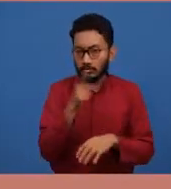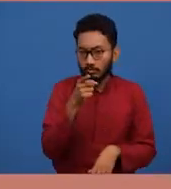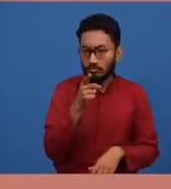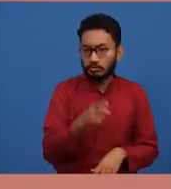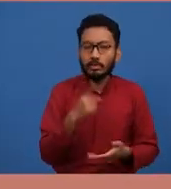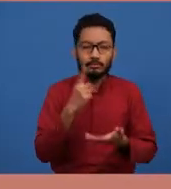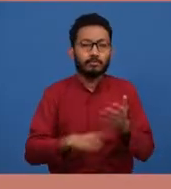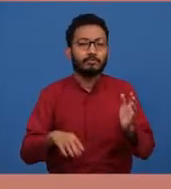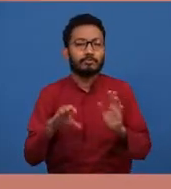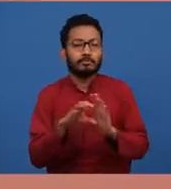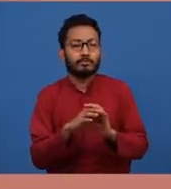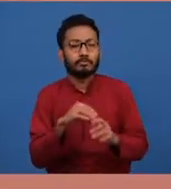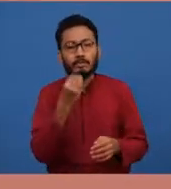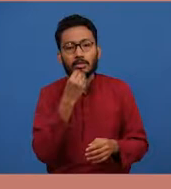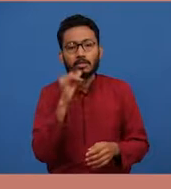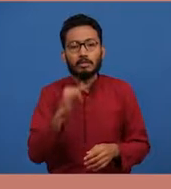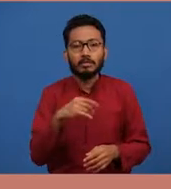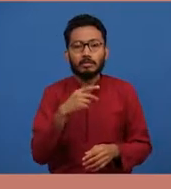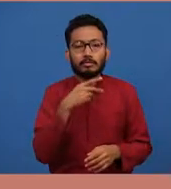contoh makanan yang berkhasiat?